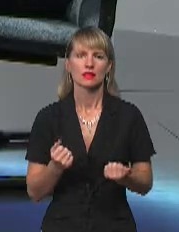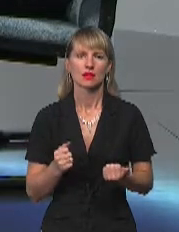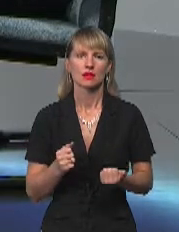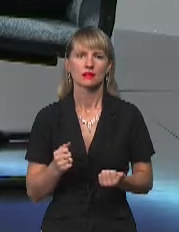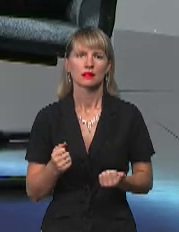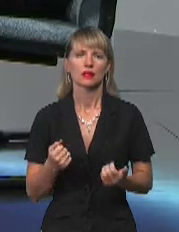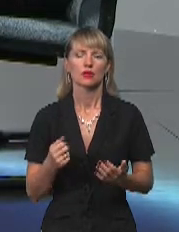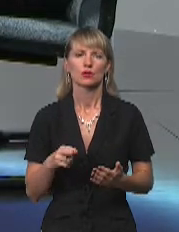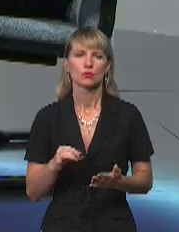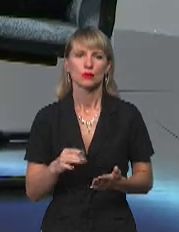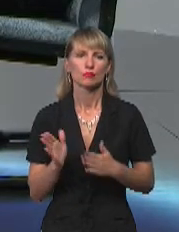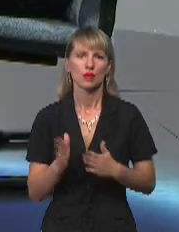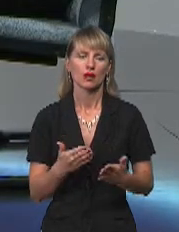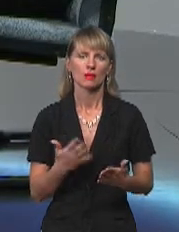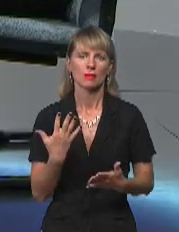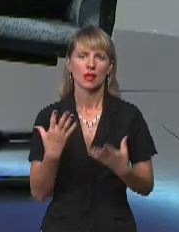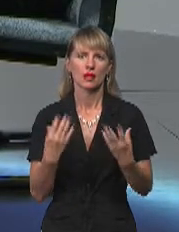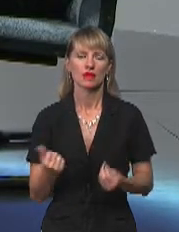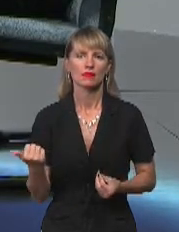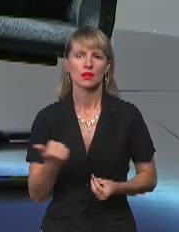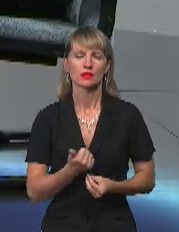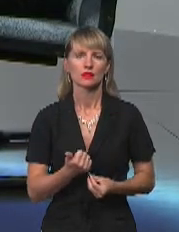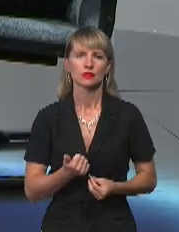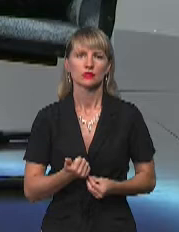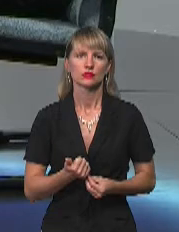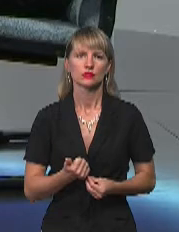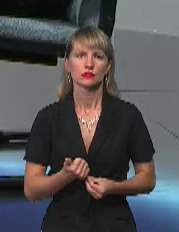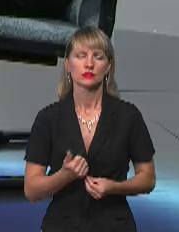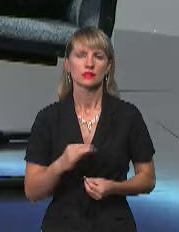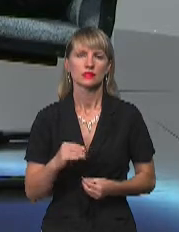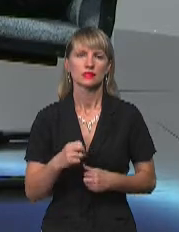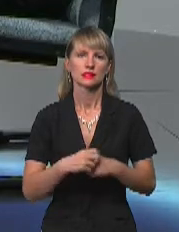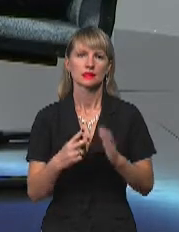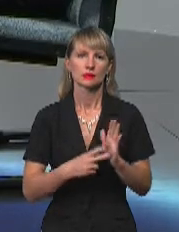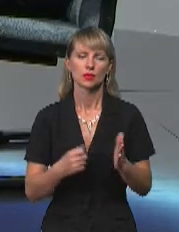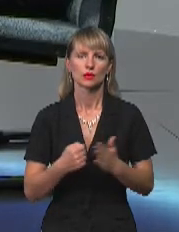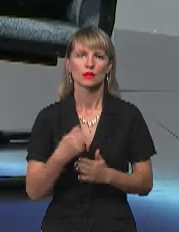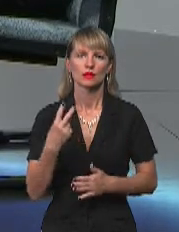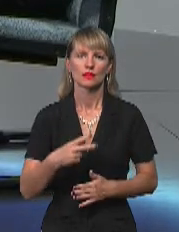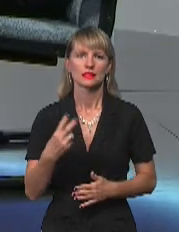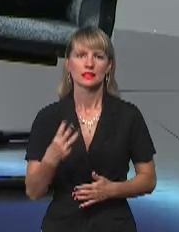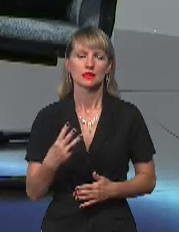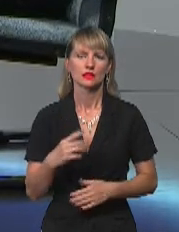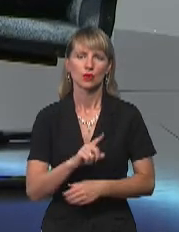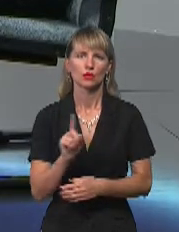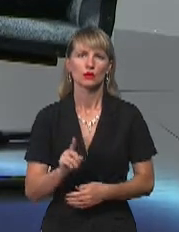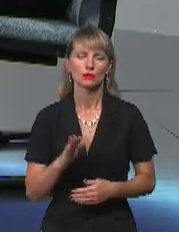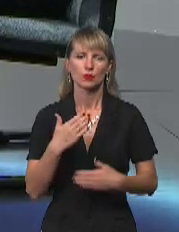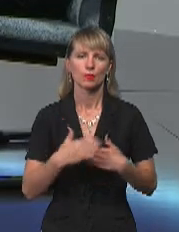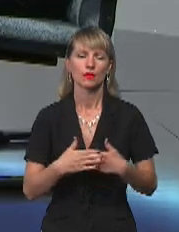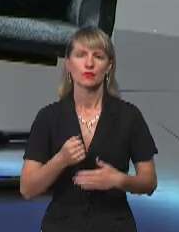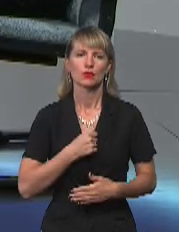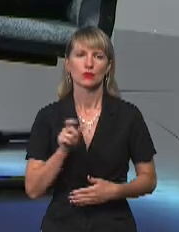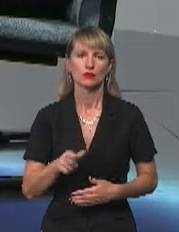порядка от 5 днів на тиждень з 17 до 23 години буде близько 200 військовослужбовців, це